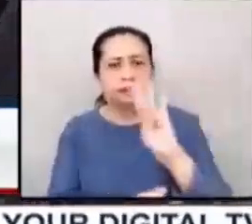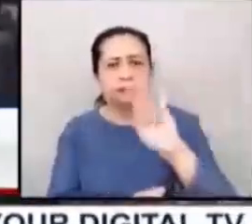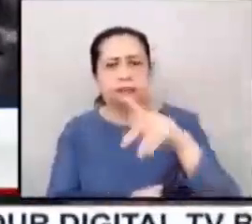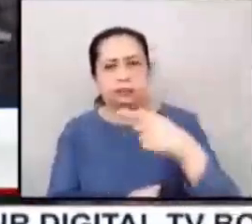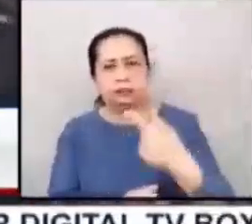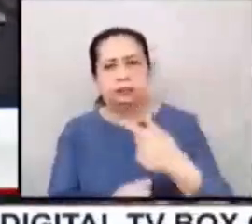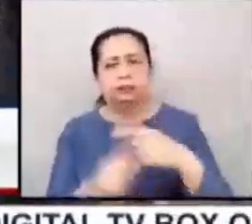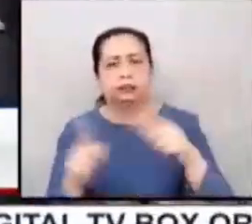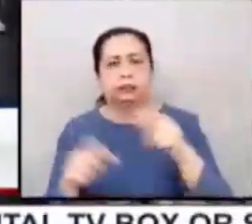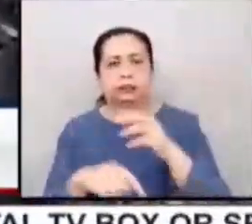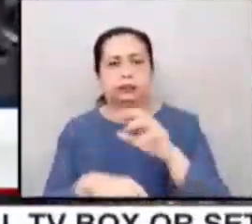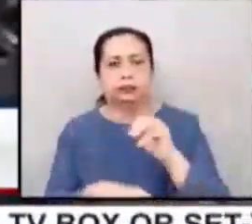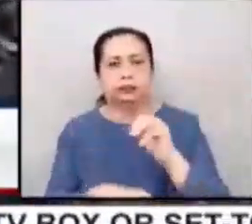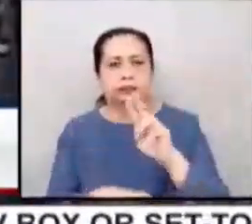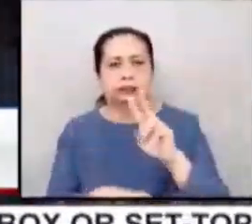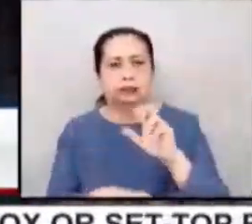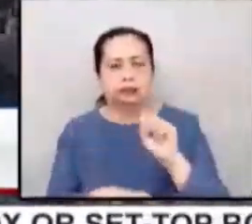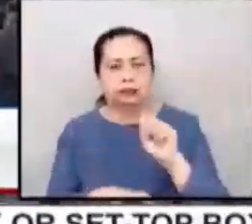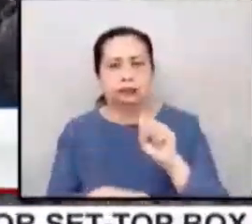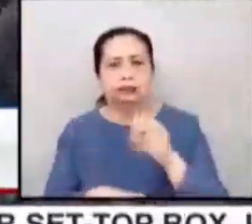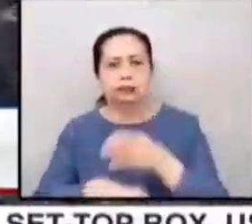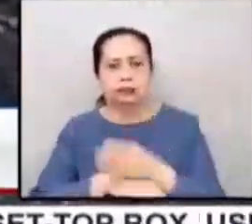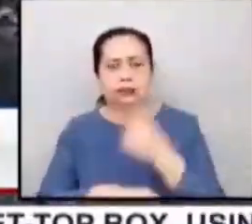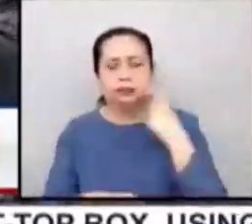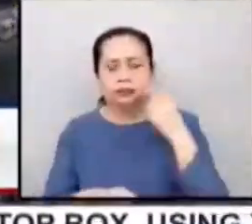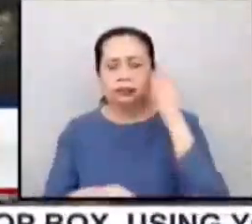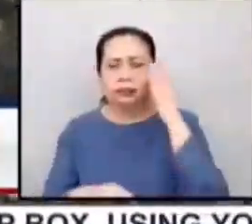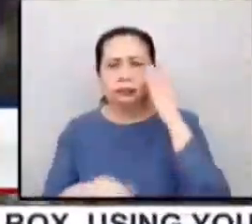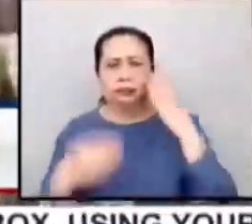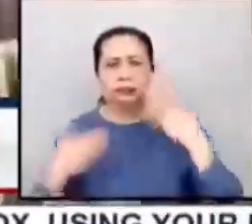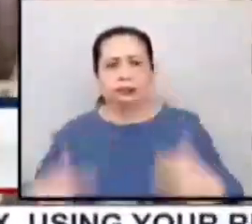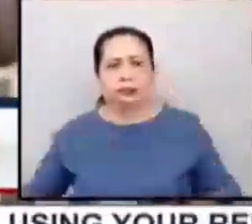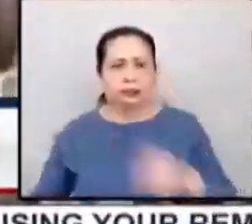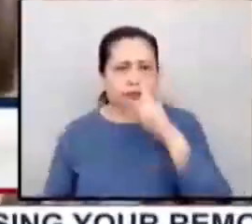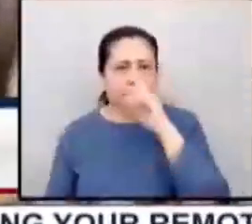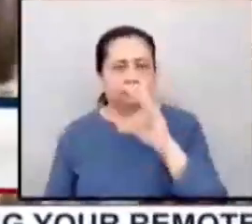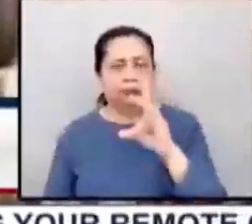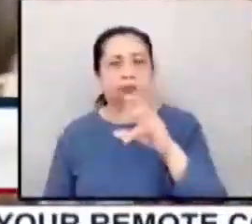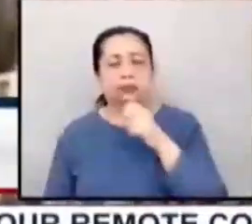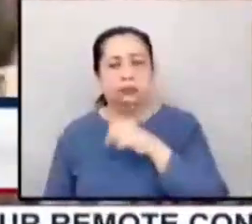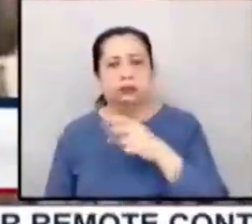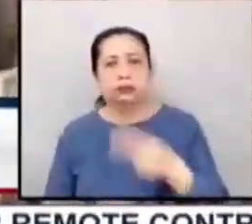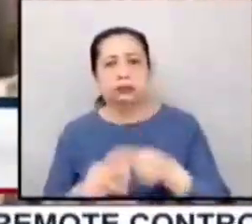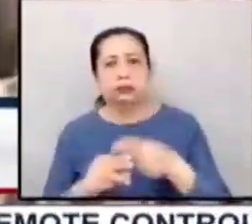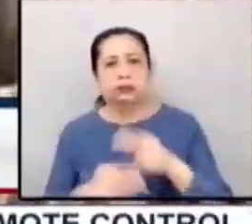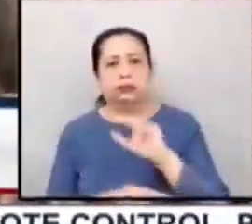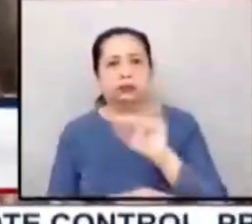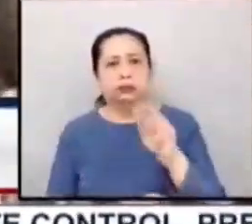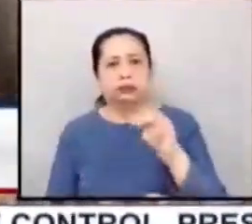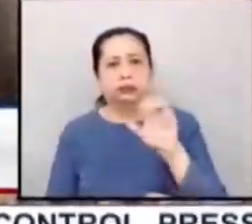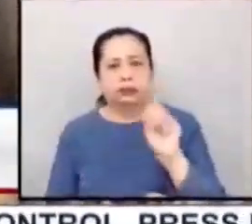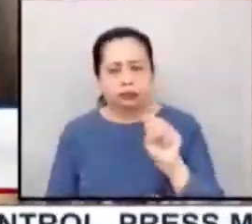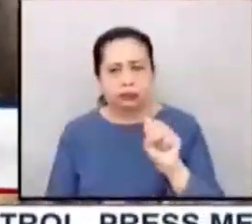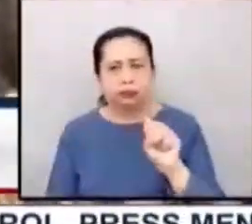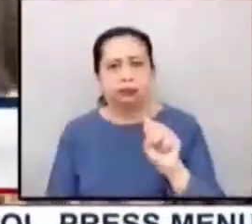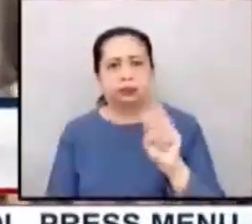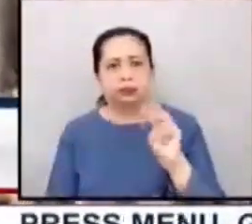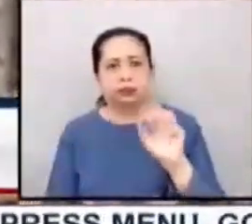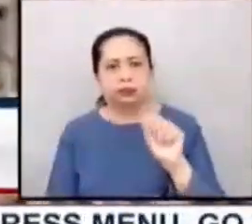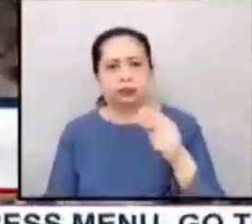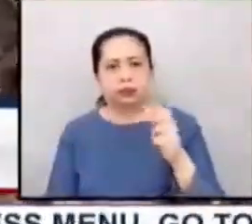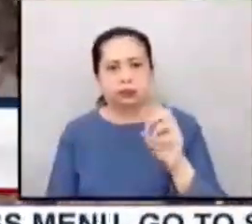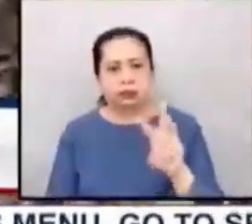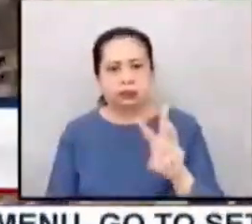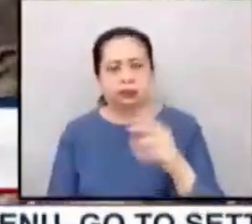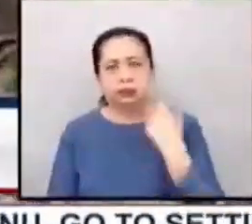kahapon. Positibo niyang kinilala ang katawan ng 7 taong gulang na si James Matthew Ricardo dahil sa mga suot nitong damit. Kwento niya, nito